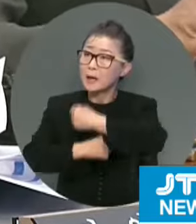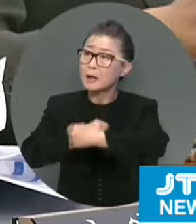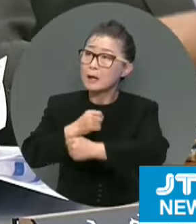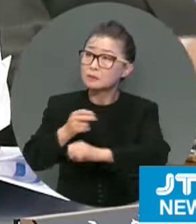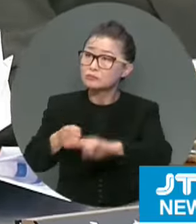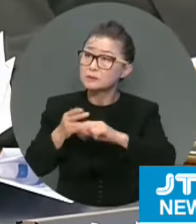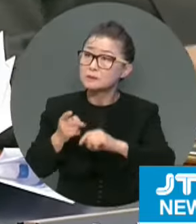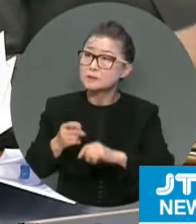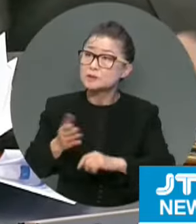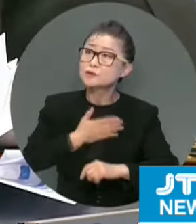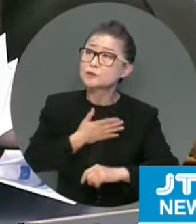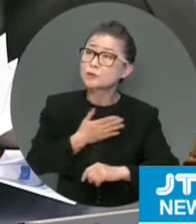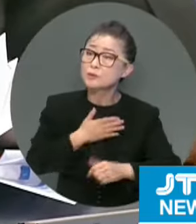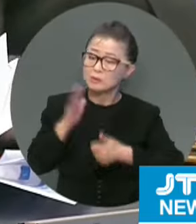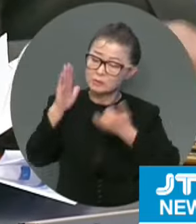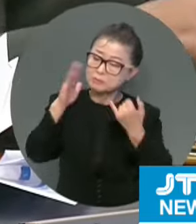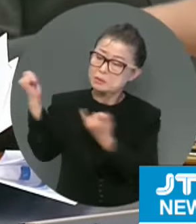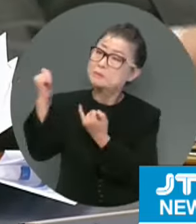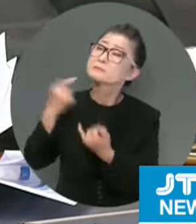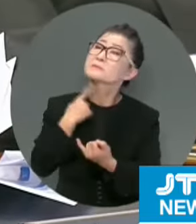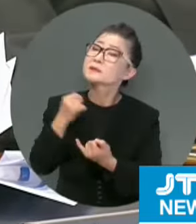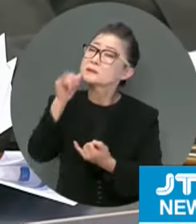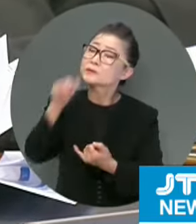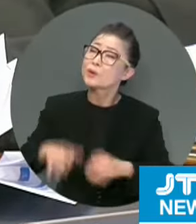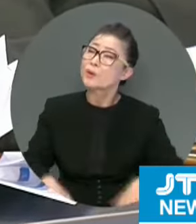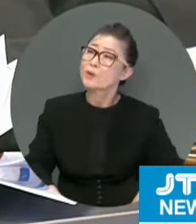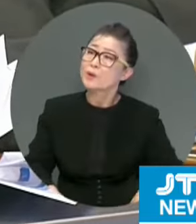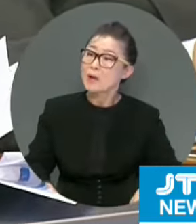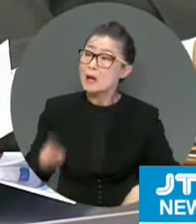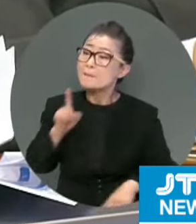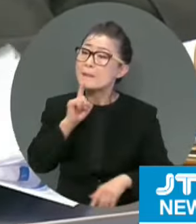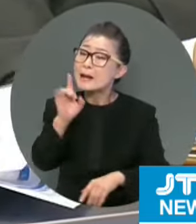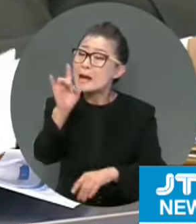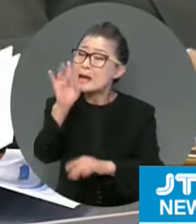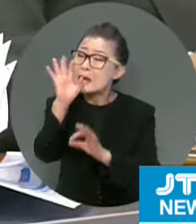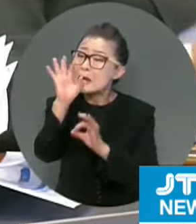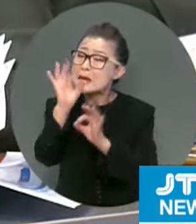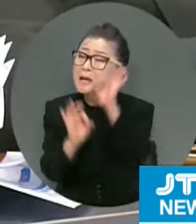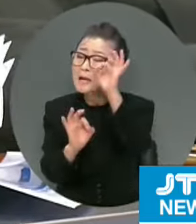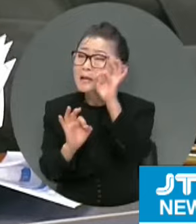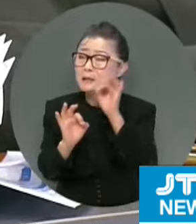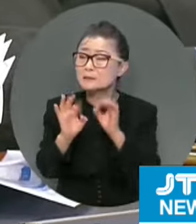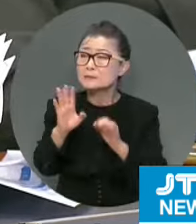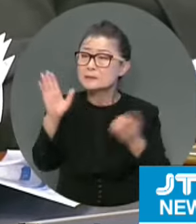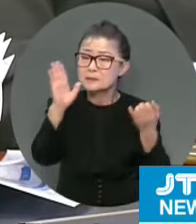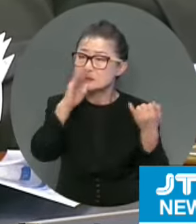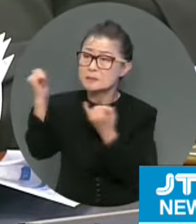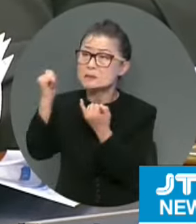기소가 당했었는데요. 말 한마디 잘못했다고 기소를 해서